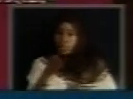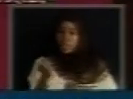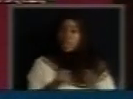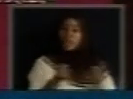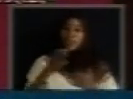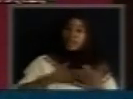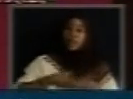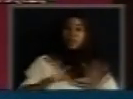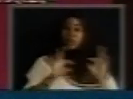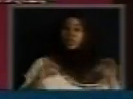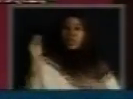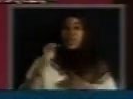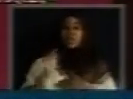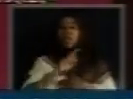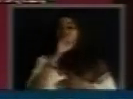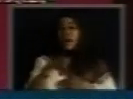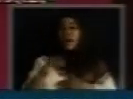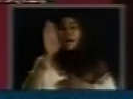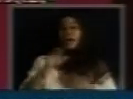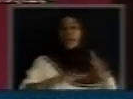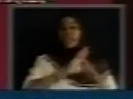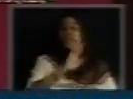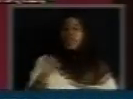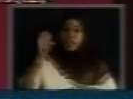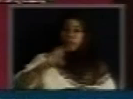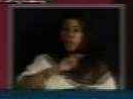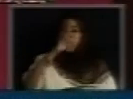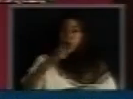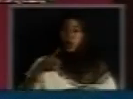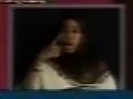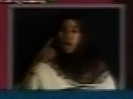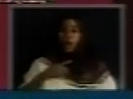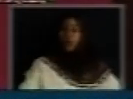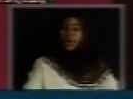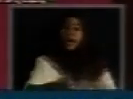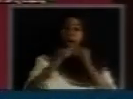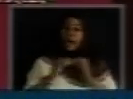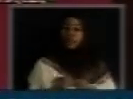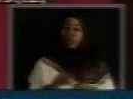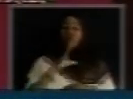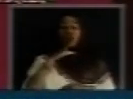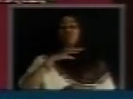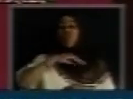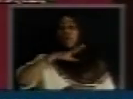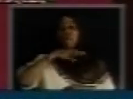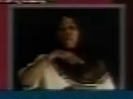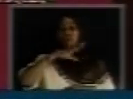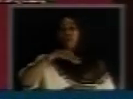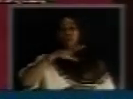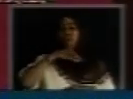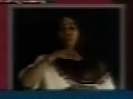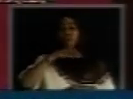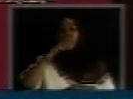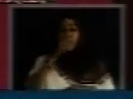la kumsifia. Kwa hiyo akaona achukue mbwa mdogo amfundishe kutembea juu ya maji. Kutembea sio kuogelea, kutembea juu ya